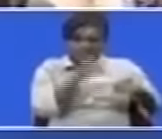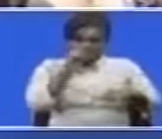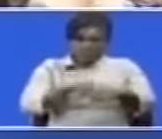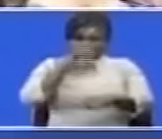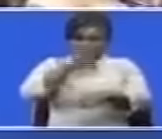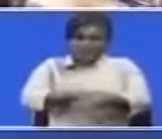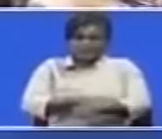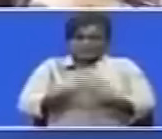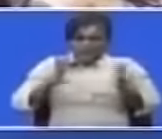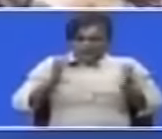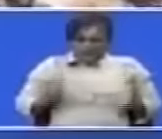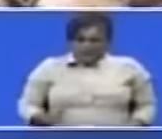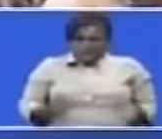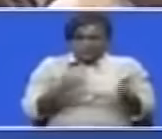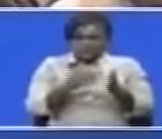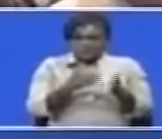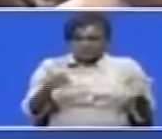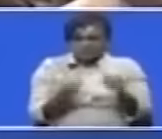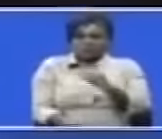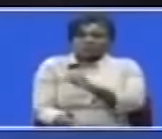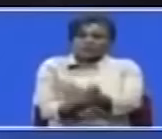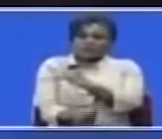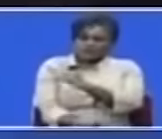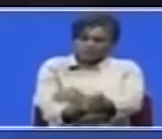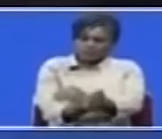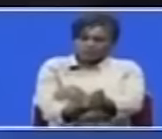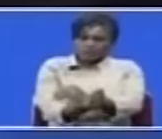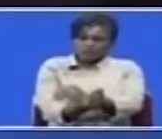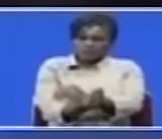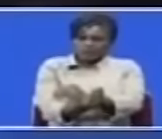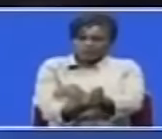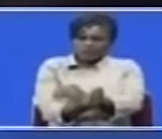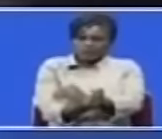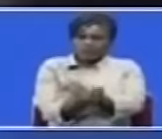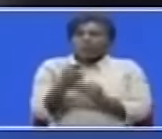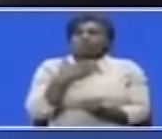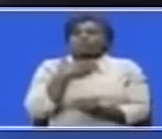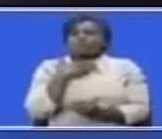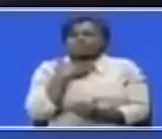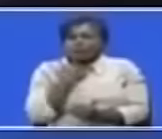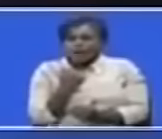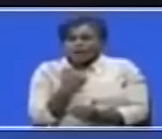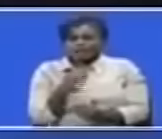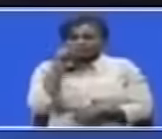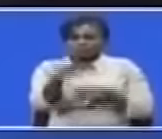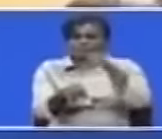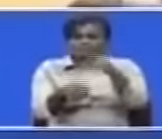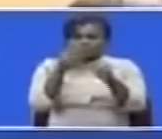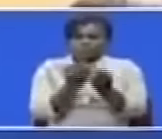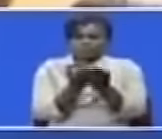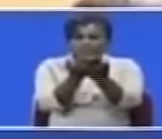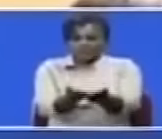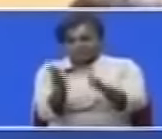na tume ya kupambana na ufisadi EACC. Hakimu Gisheha ameutaka upande wa mwendesha mashtaka